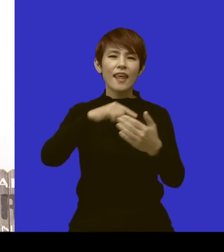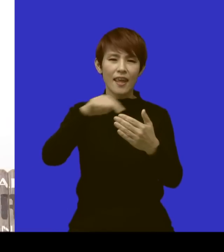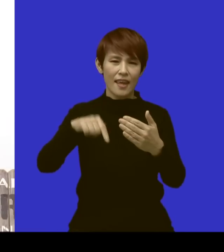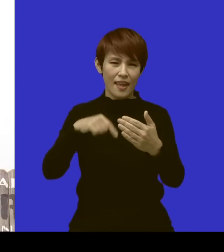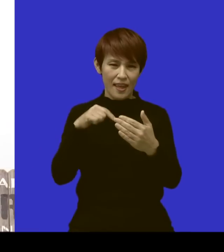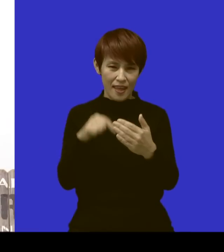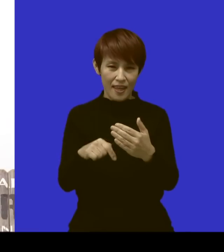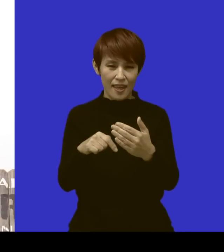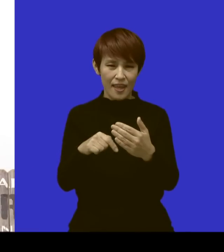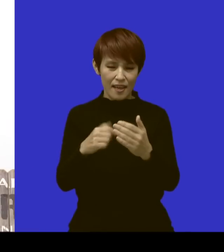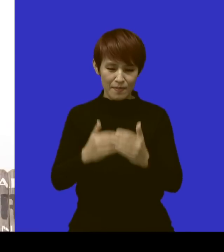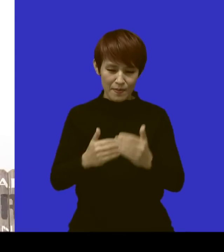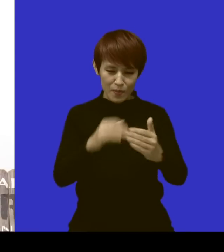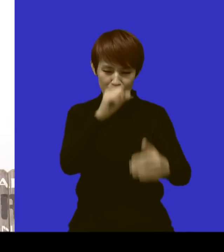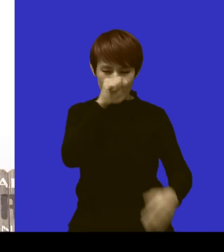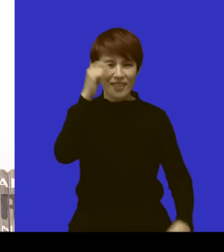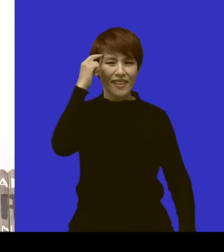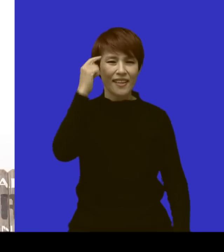같아요. 네.